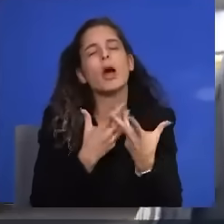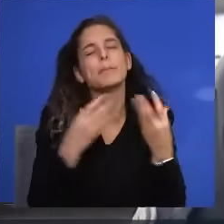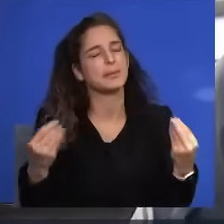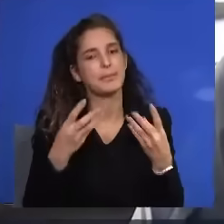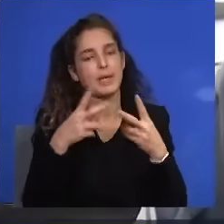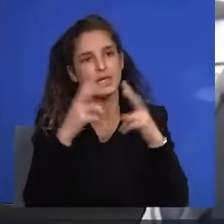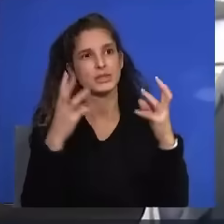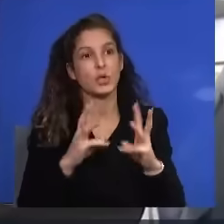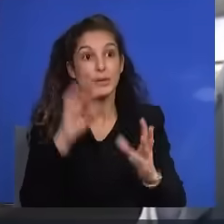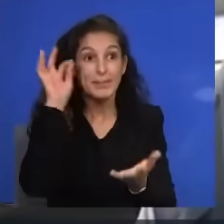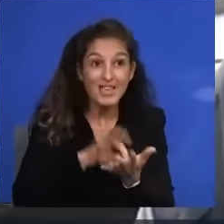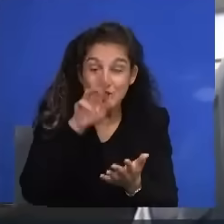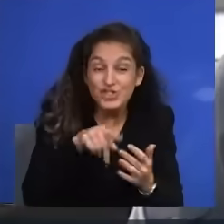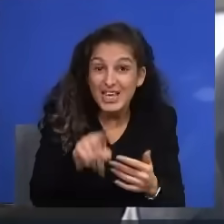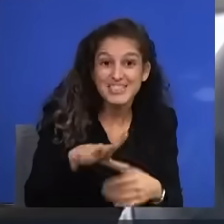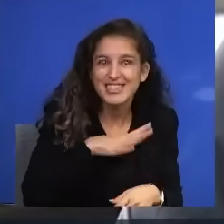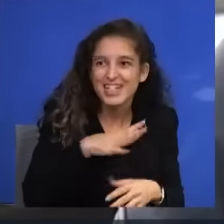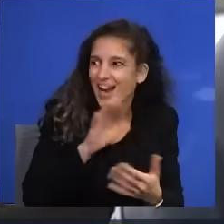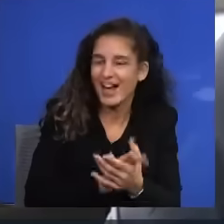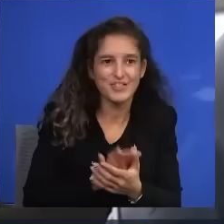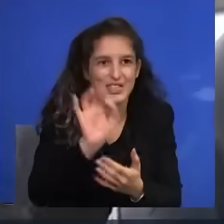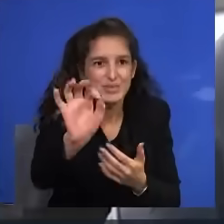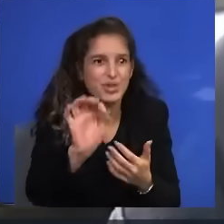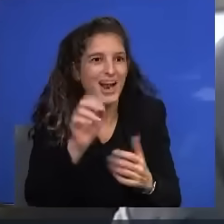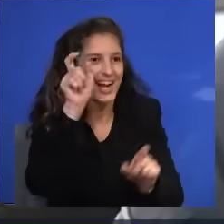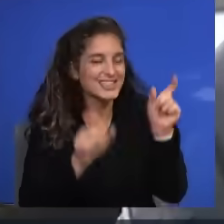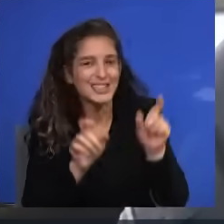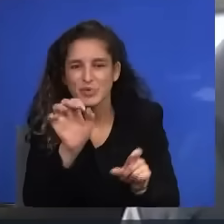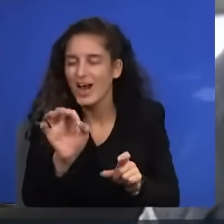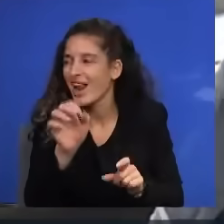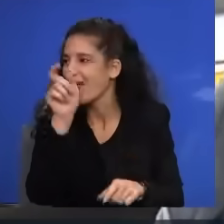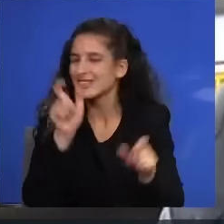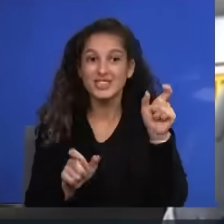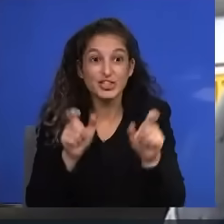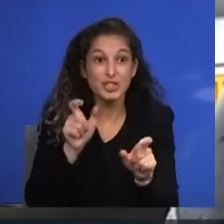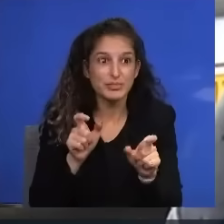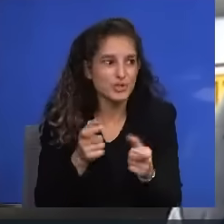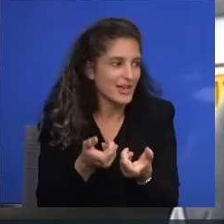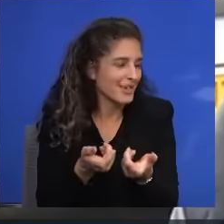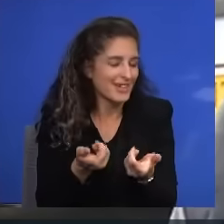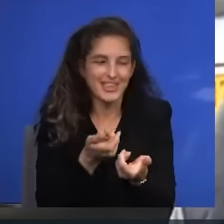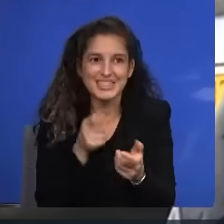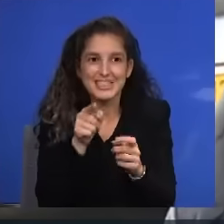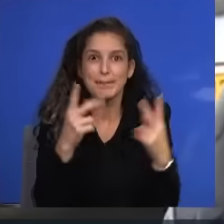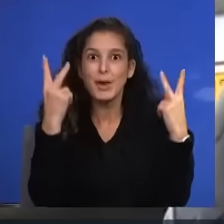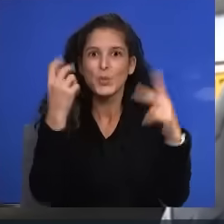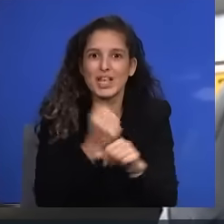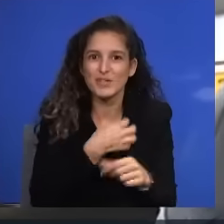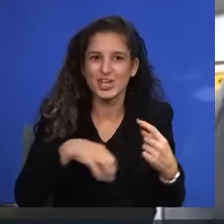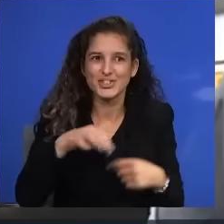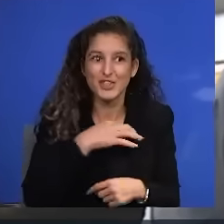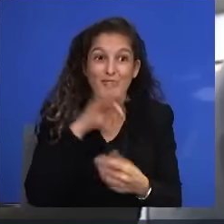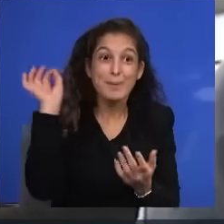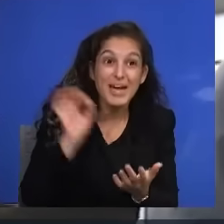לך סכנה לחברים שלך, לאזרחים שלך, לאנשים שכאילו, זה מהות העבודה שלנו. וברגע שהבנו